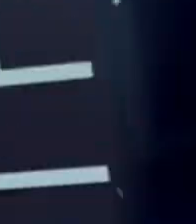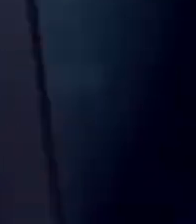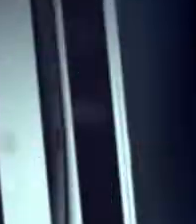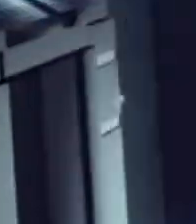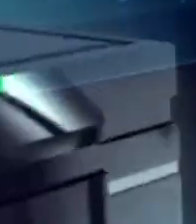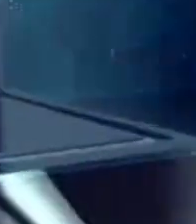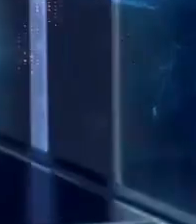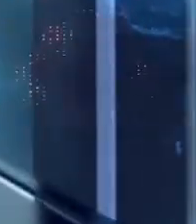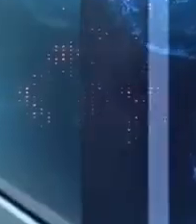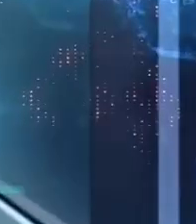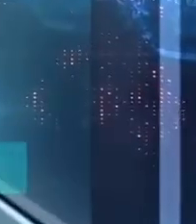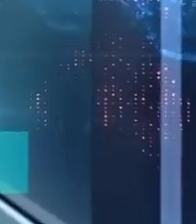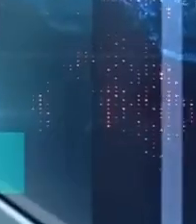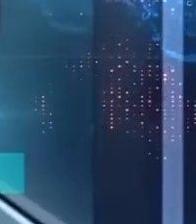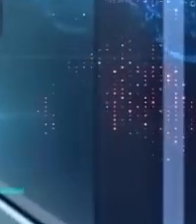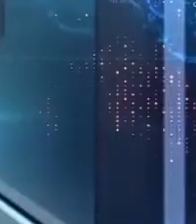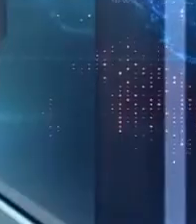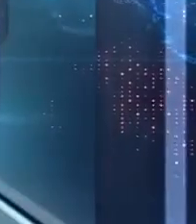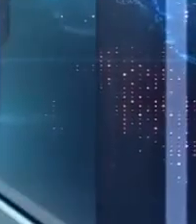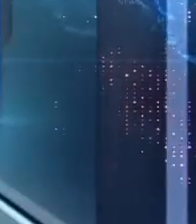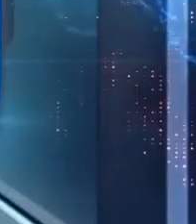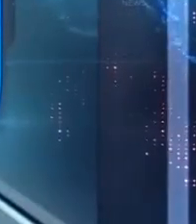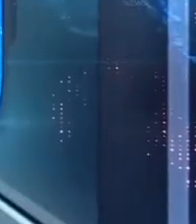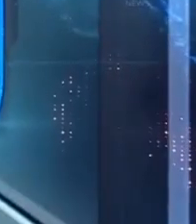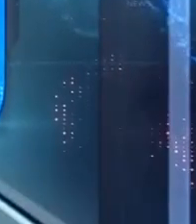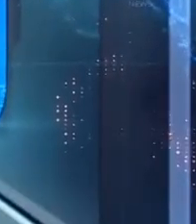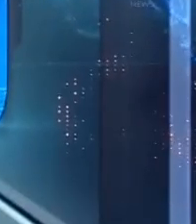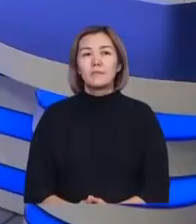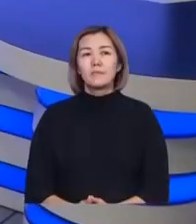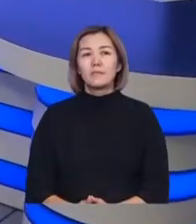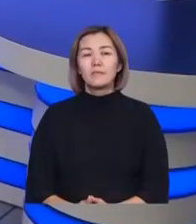Медет, Жеңіс Әбдірешев, Жетісу арнасы, Талдықорған.